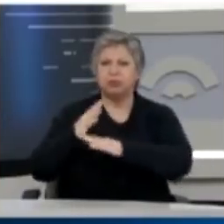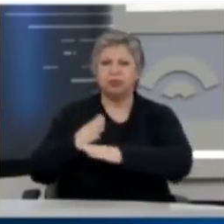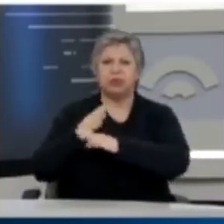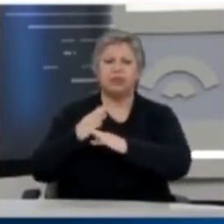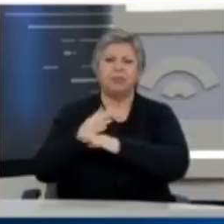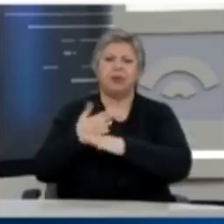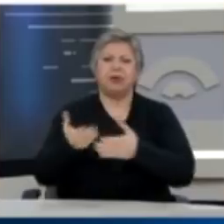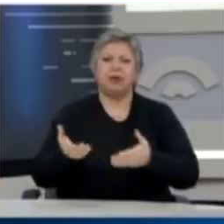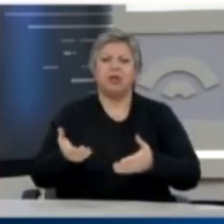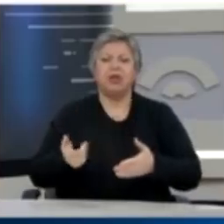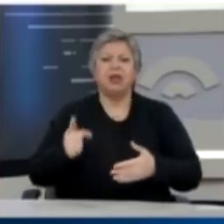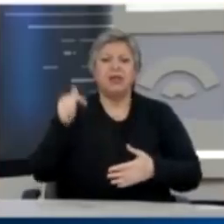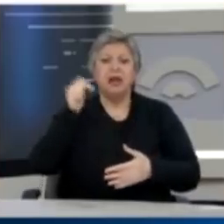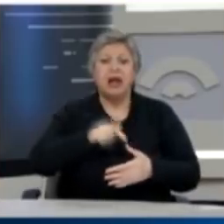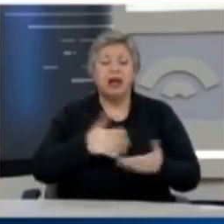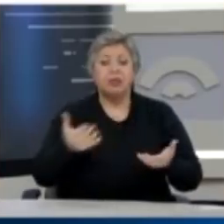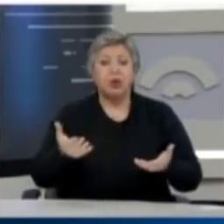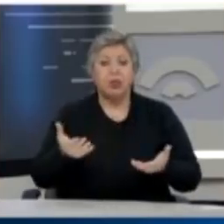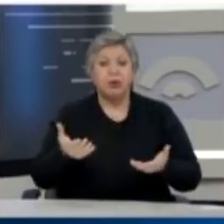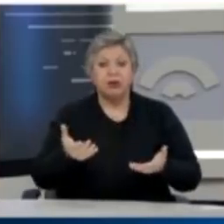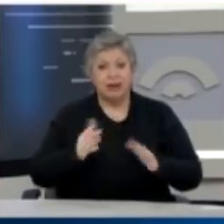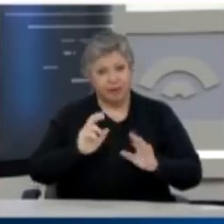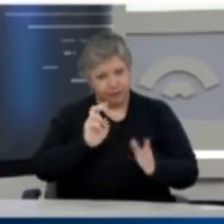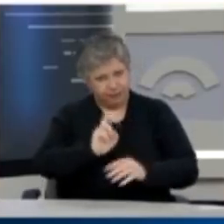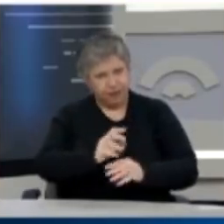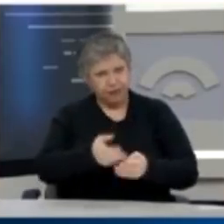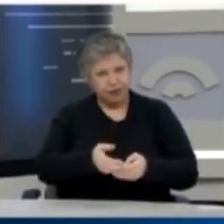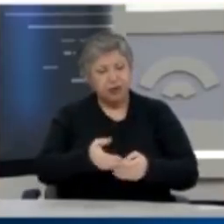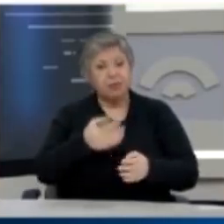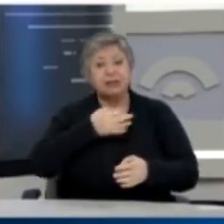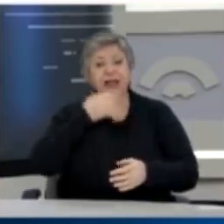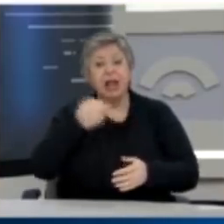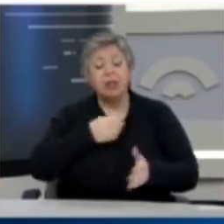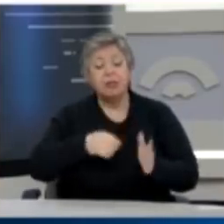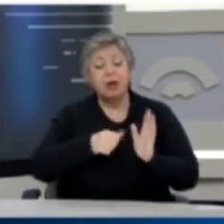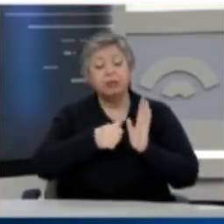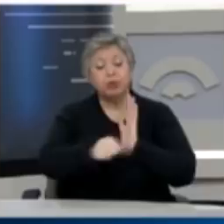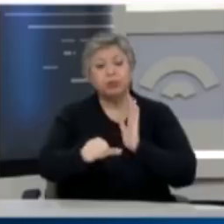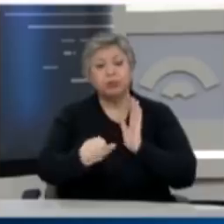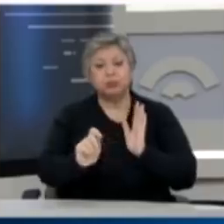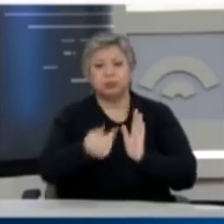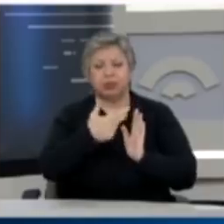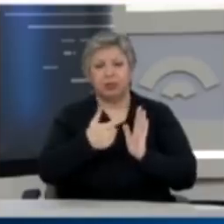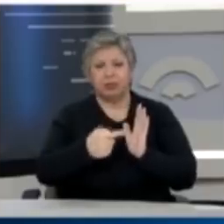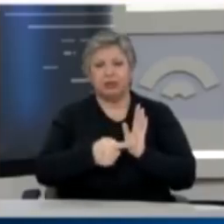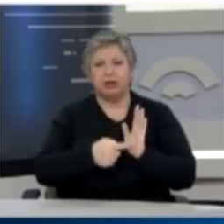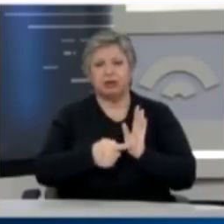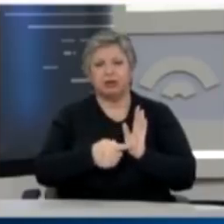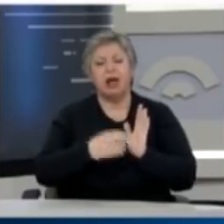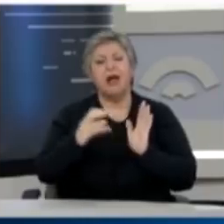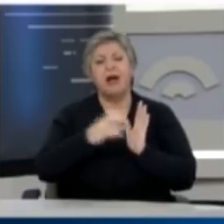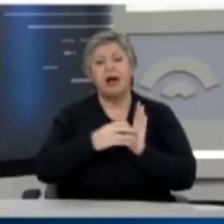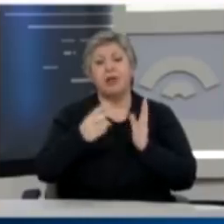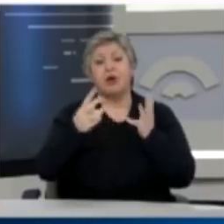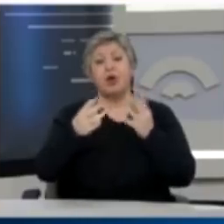προτάσεις σας το αφήνουν άθικτο. Εμείς λέμε να καταργηθεί εντελώς αυτό το άρθρο 86 και σε κάθε περίπτωση η